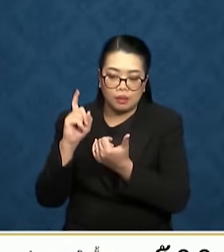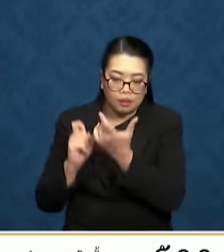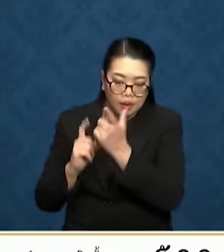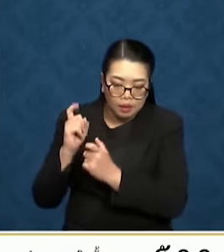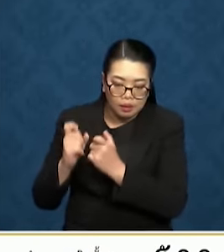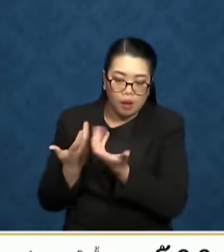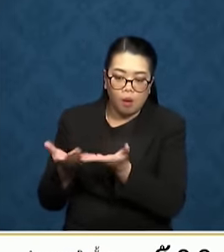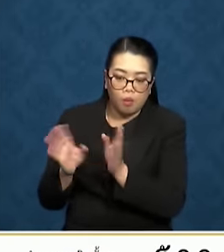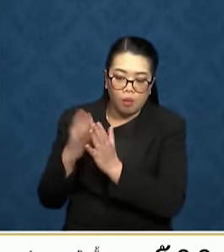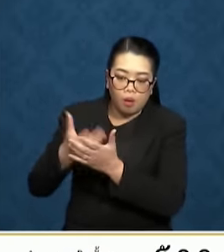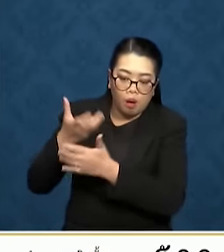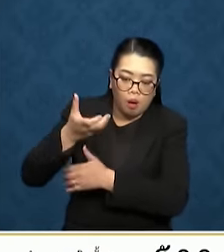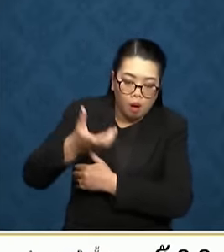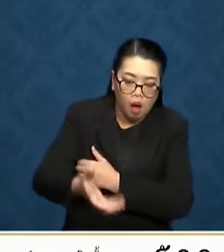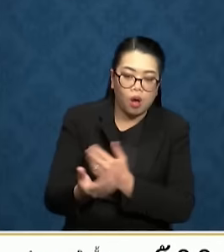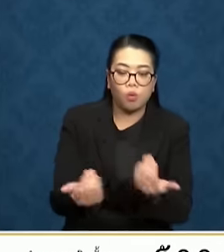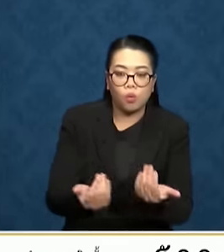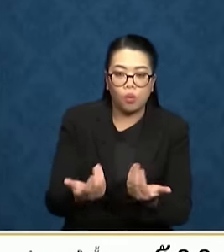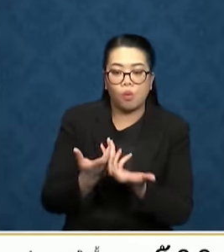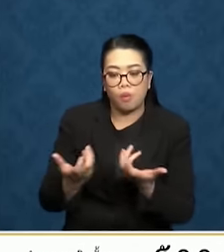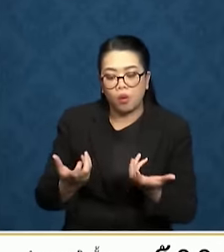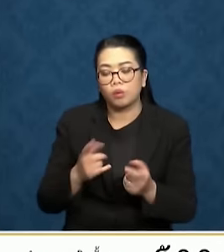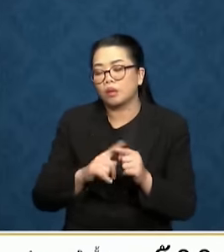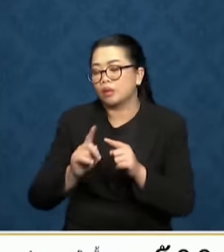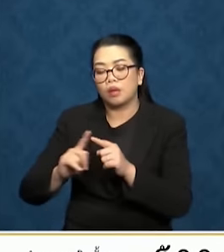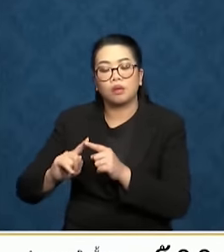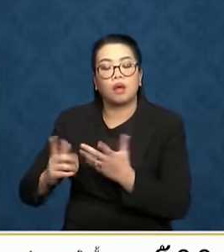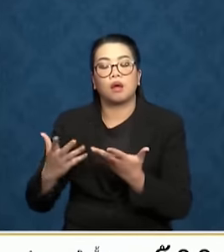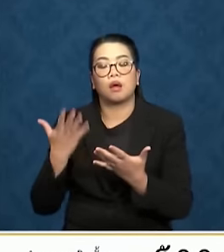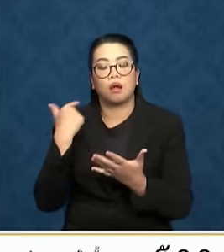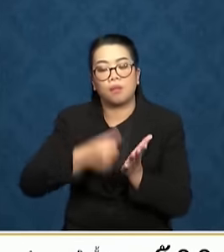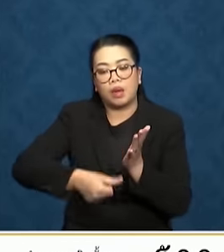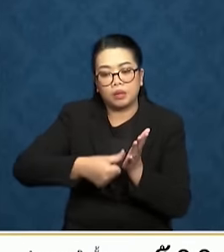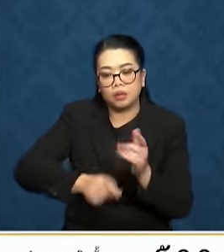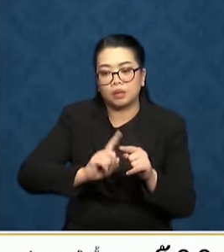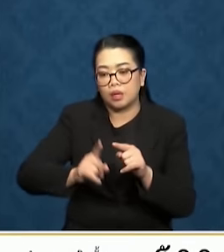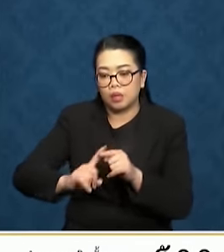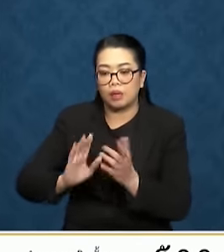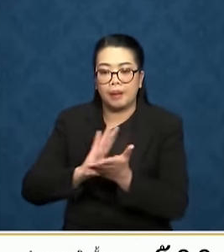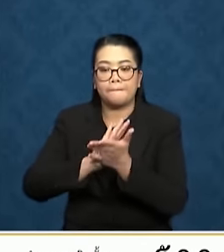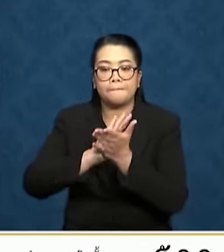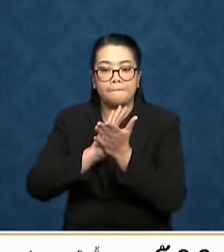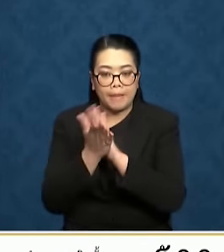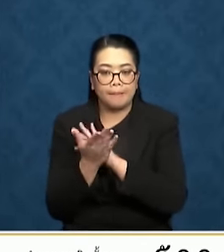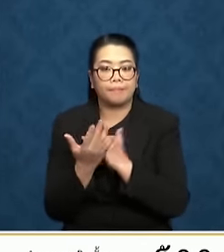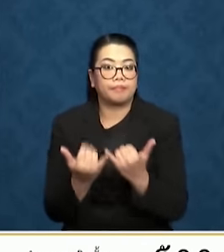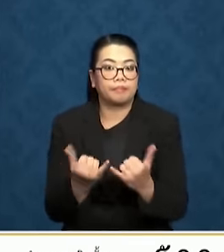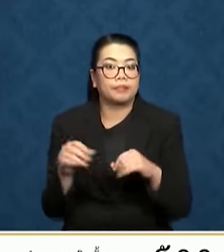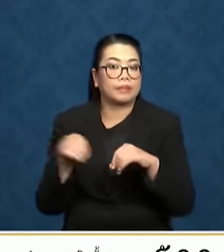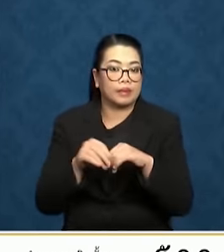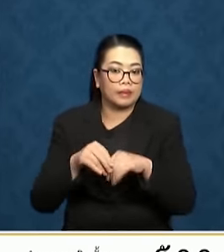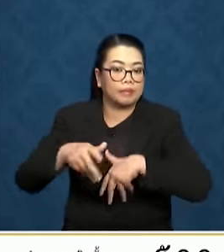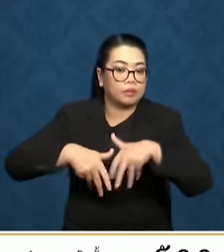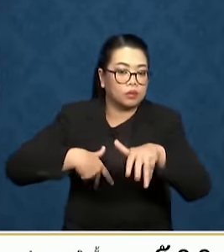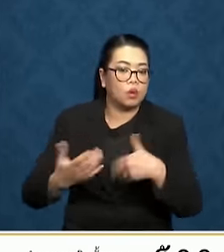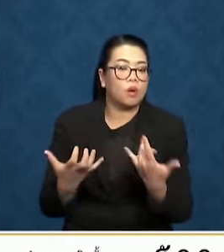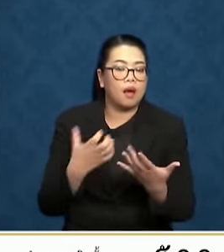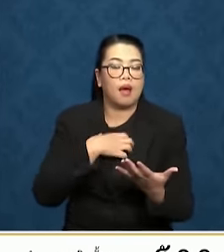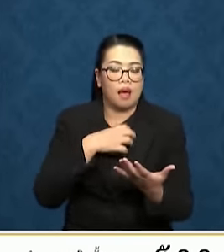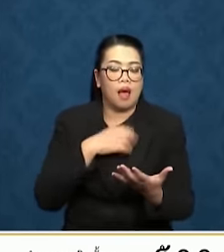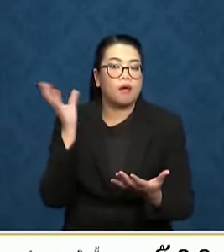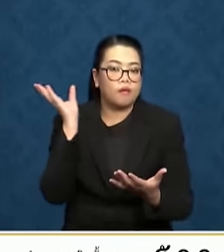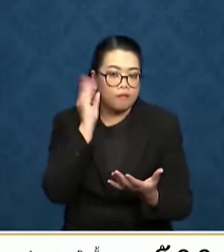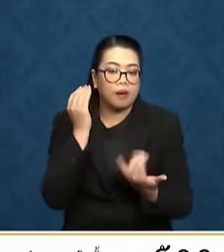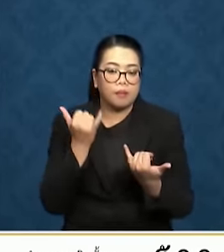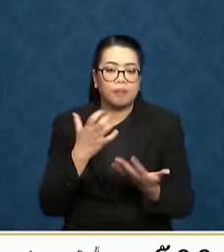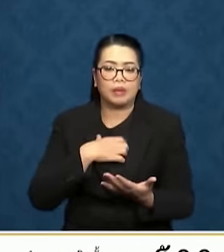รัฐบาลแล้วก็ทางนายกรัฐมนตรีก็ได้พูดไปแล้วหลายครั้งว่าจะมีการปฏิรูปเร็วๆนี้นะครับประชาชนก็คงอยากจะฟังเพราะว่าผมเองก็